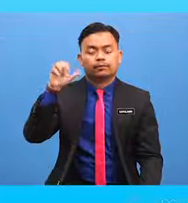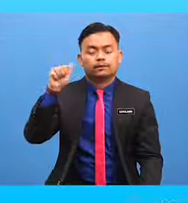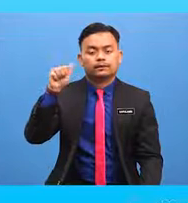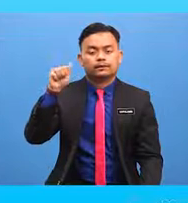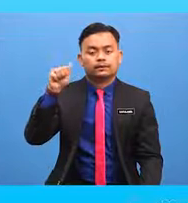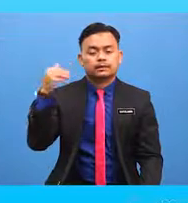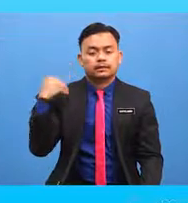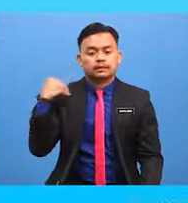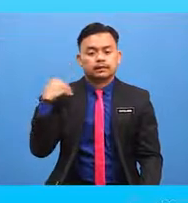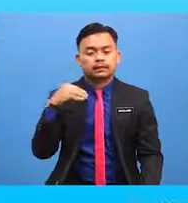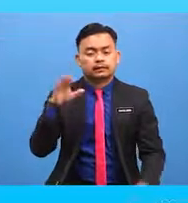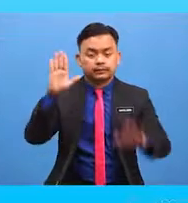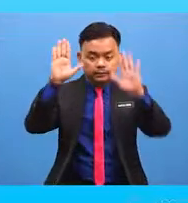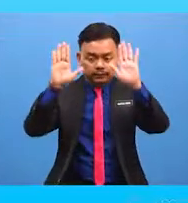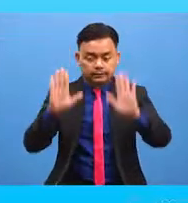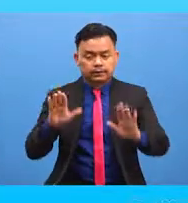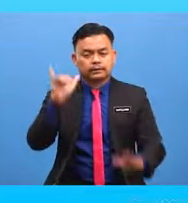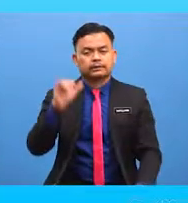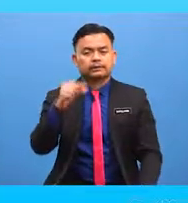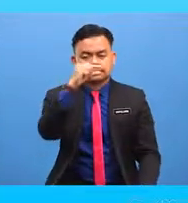yang dikelilingi oleh salur darah.